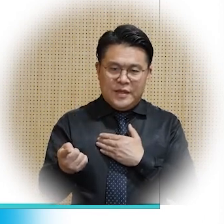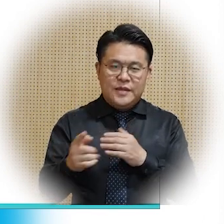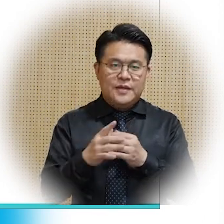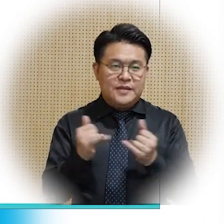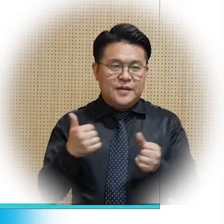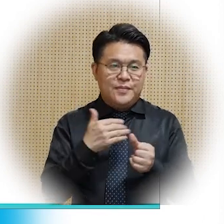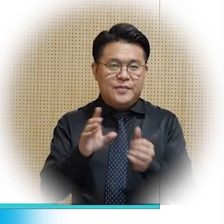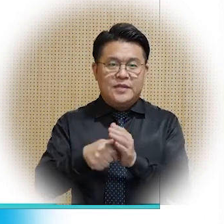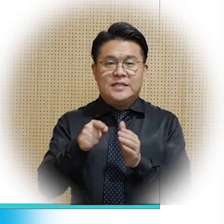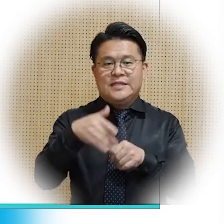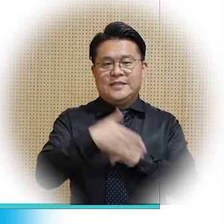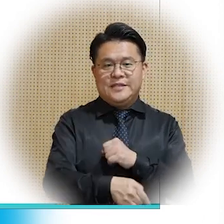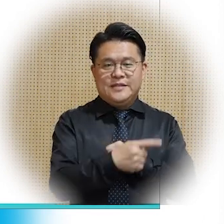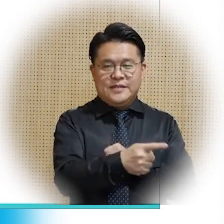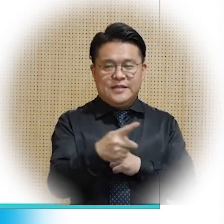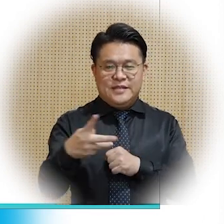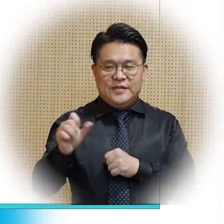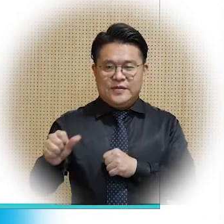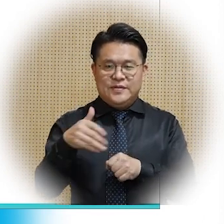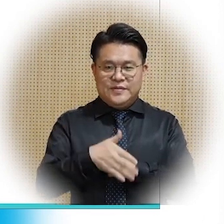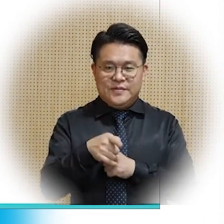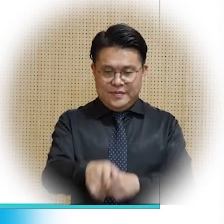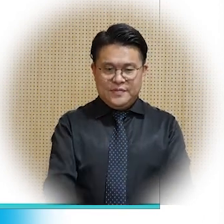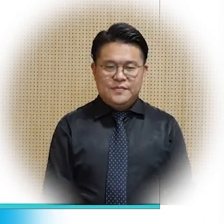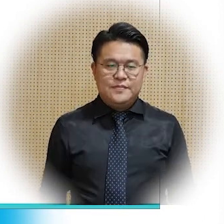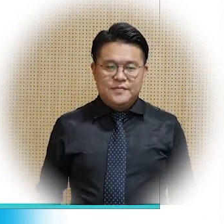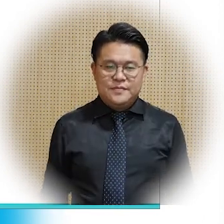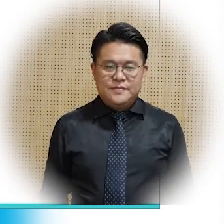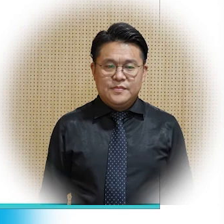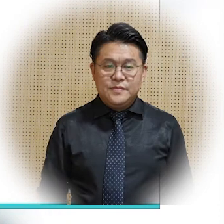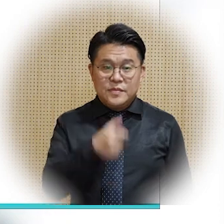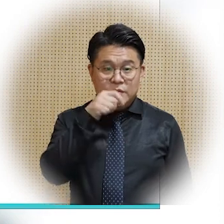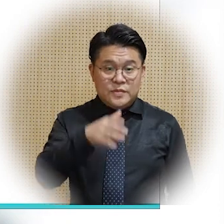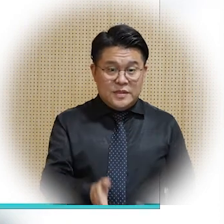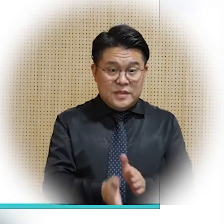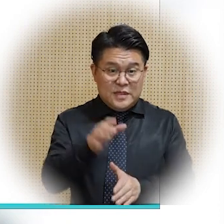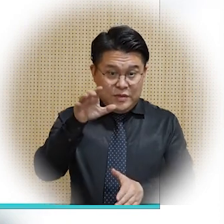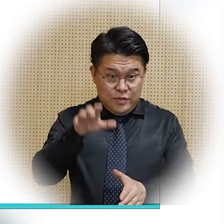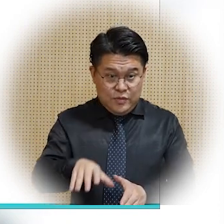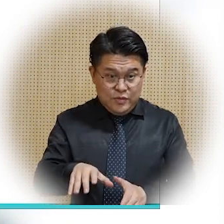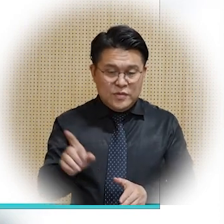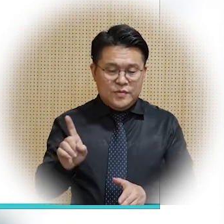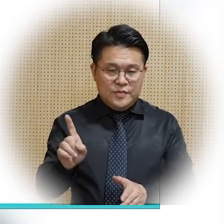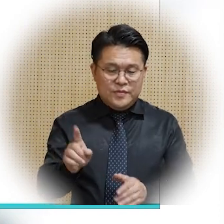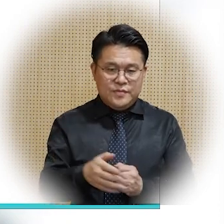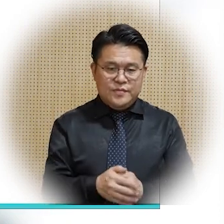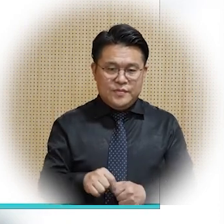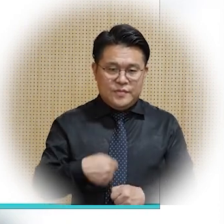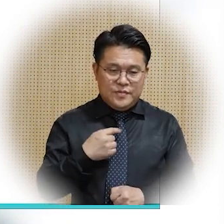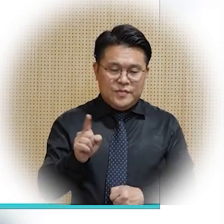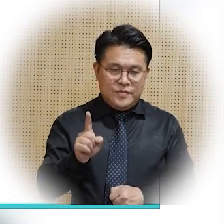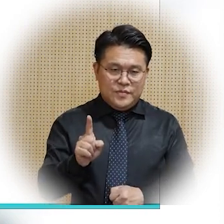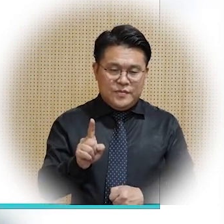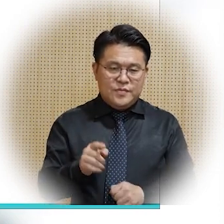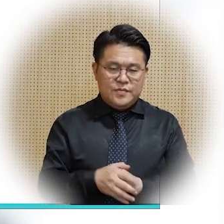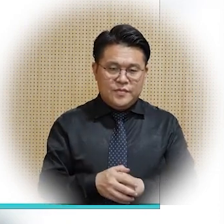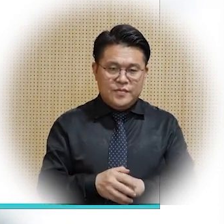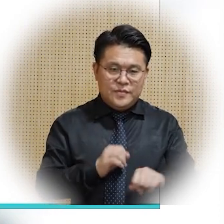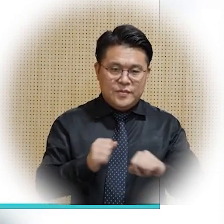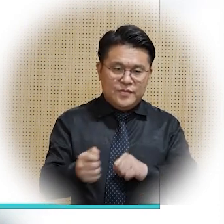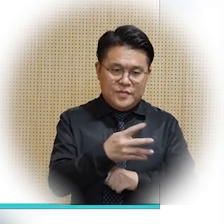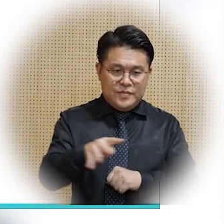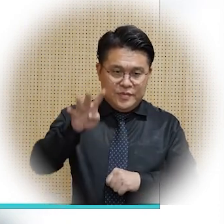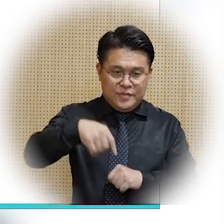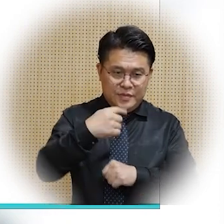과제 분석을 하고 나서 실질적으로는 이렇게 이제 배치가 되었던 거죠. 네, 수원시에서 자체적으로